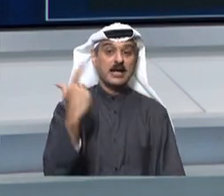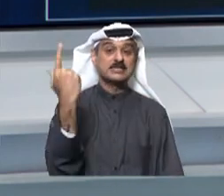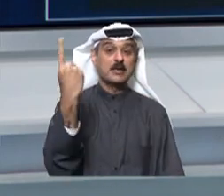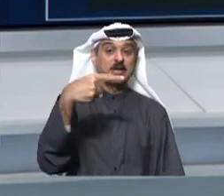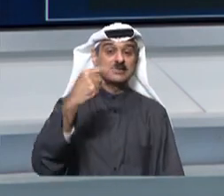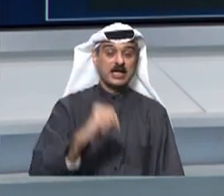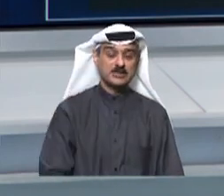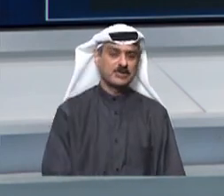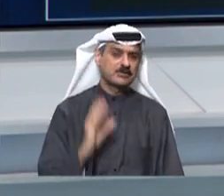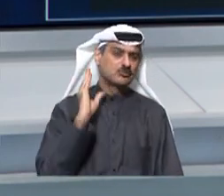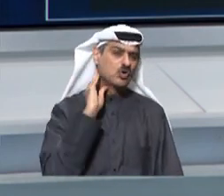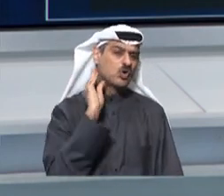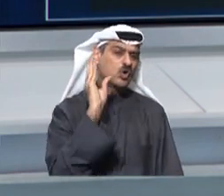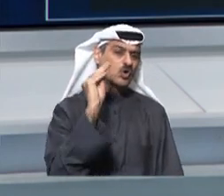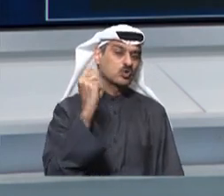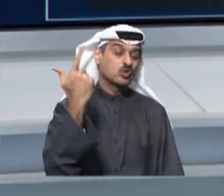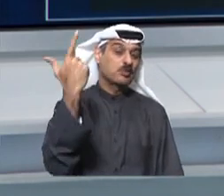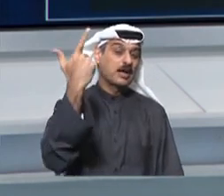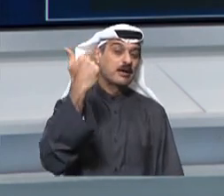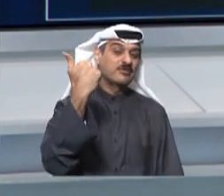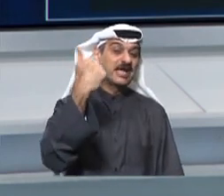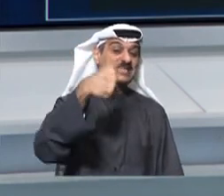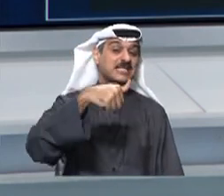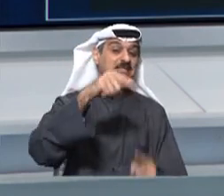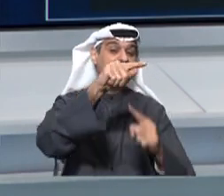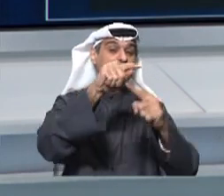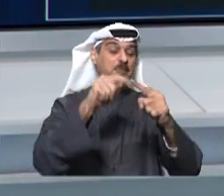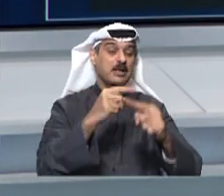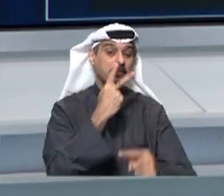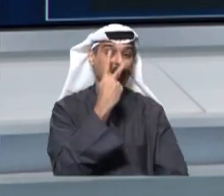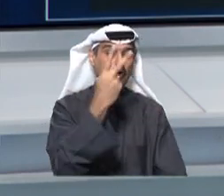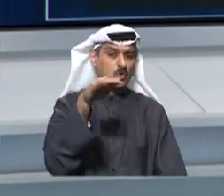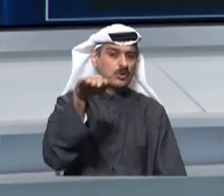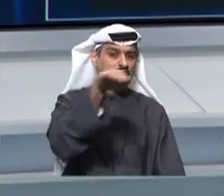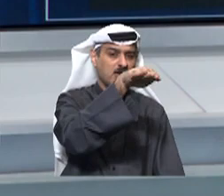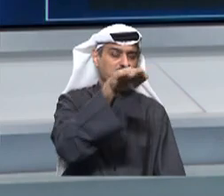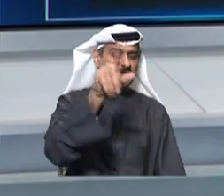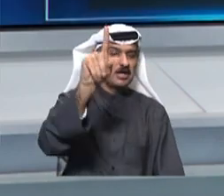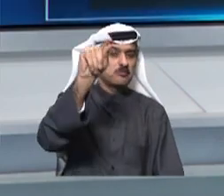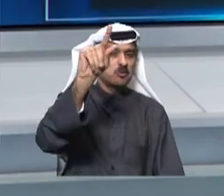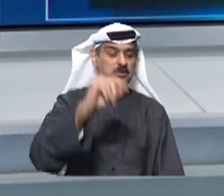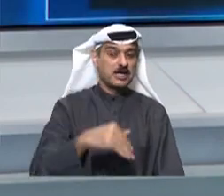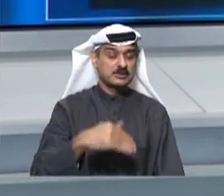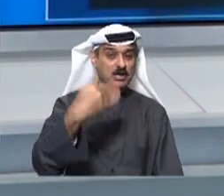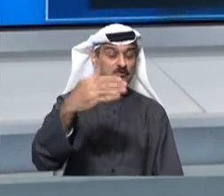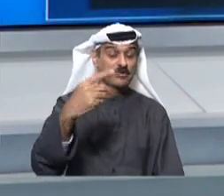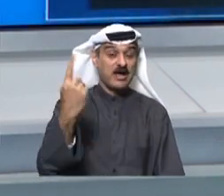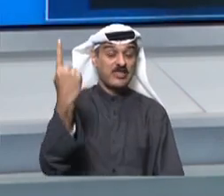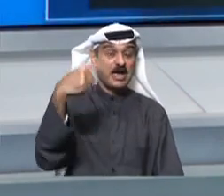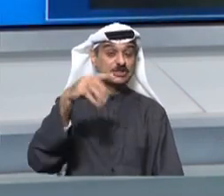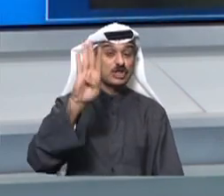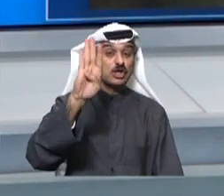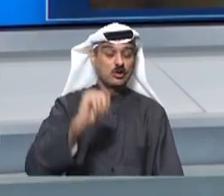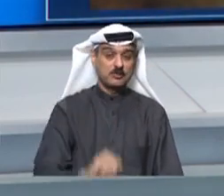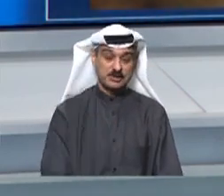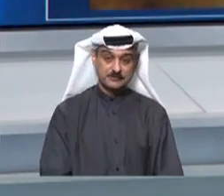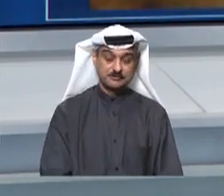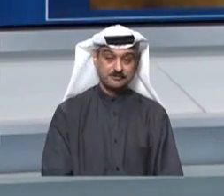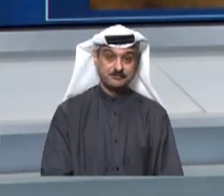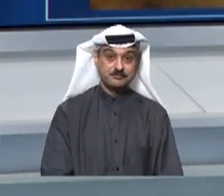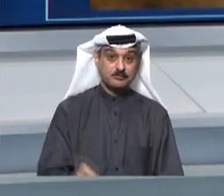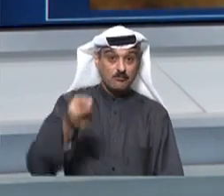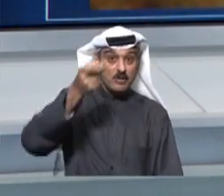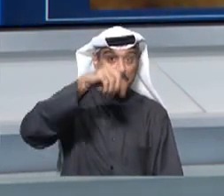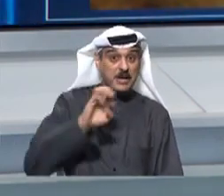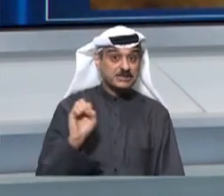مئوية، الرطوبة النسبية 60%، أما الرؤية الأفقية حاليا ممتازة تتجاوز 10 كيلومتر. الأجواء المتوقعة في صباح يوم